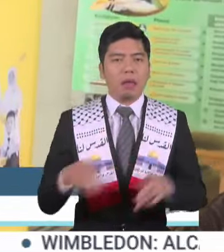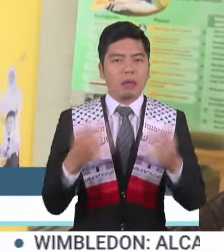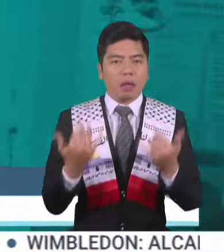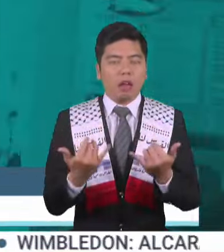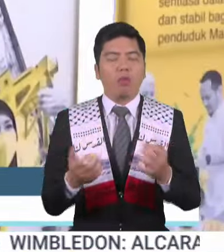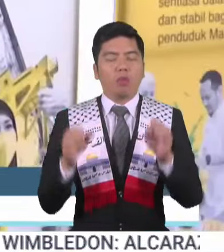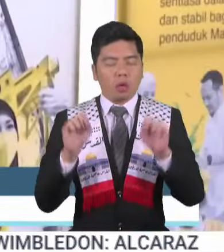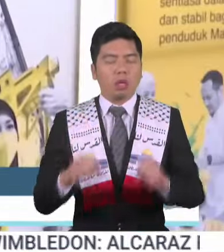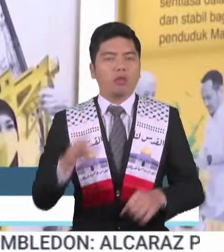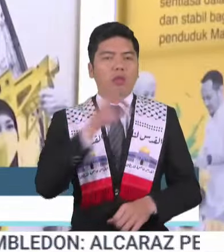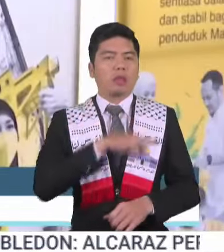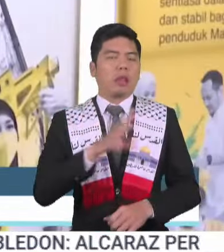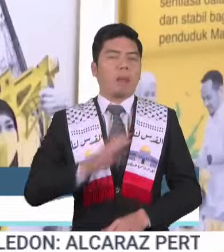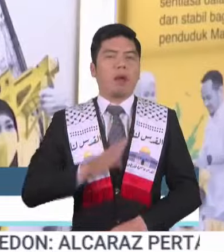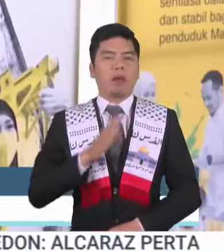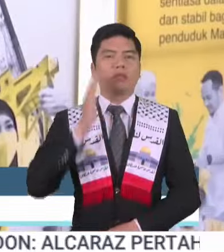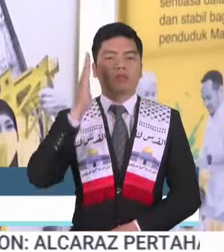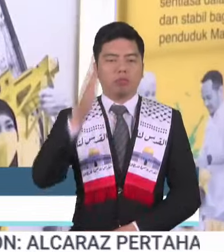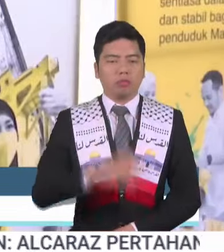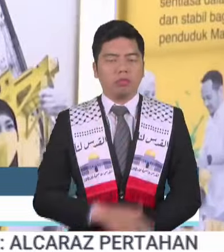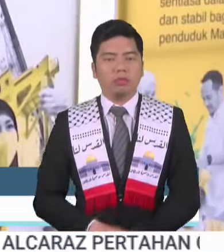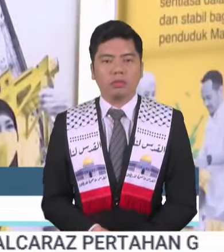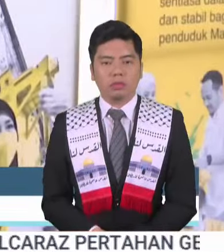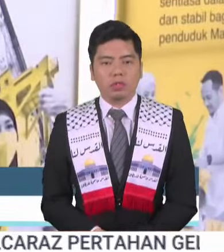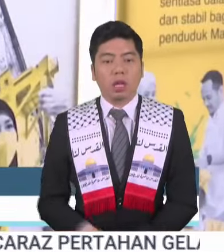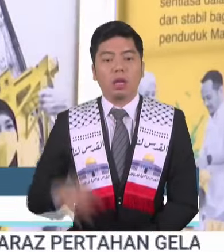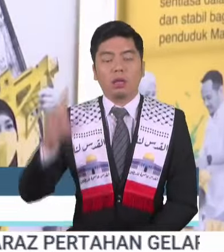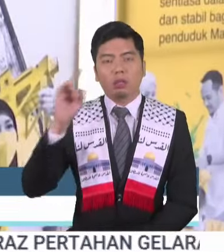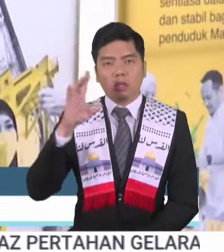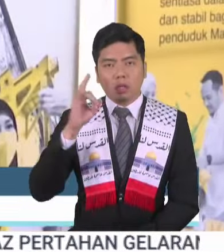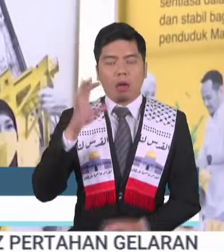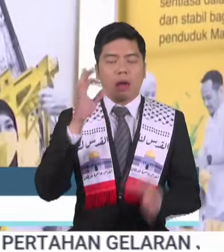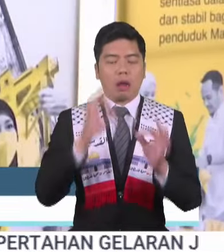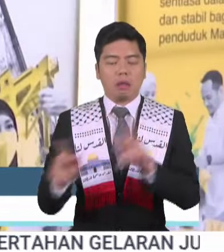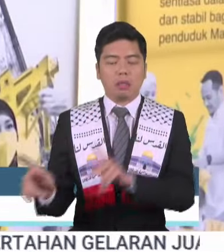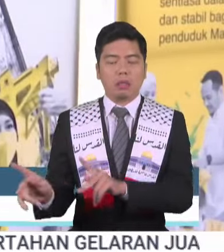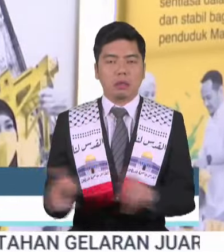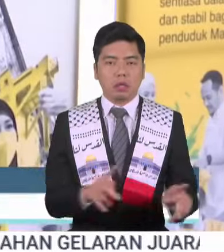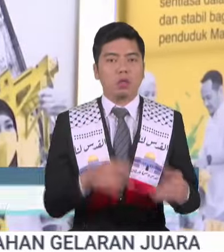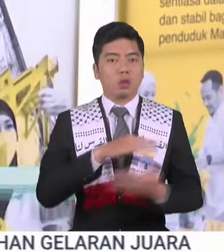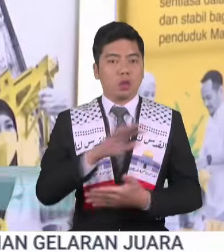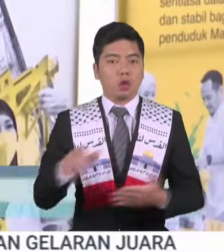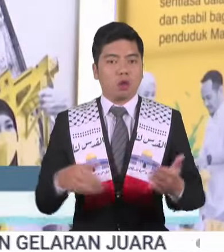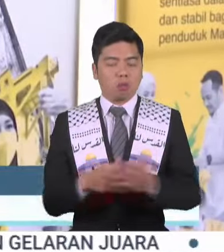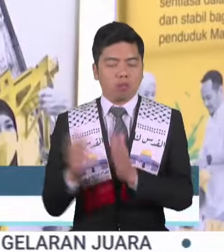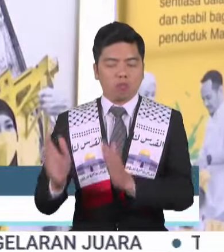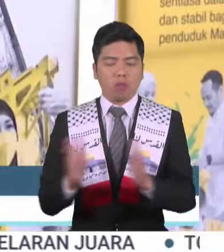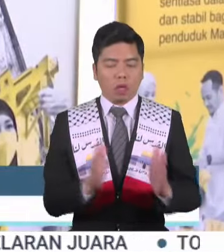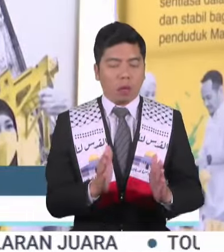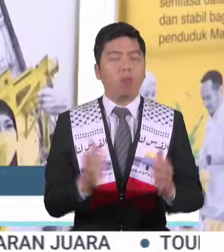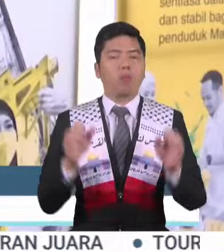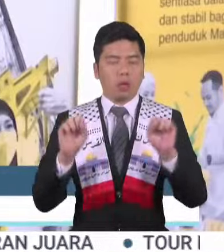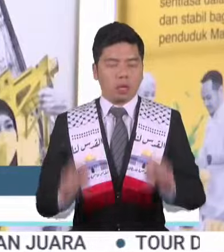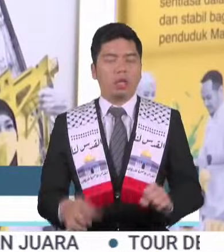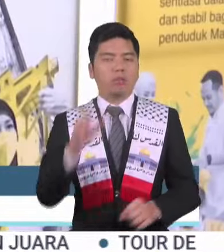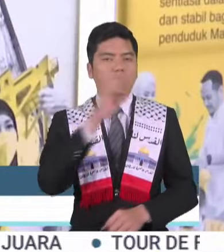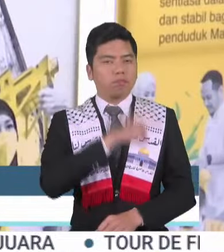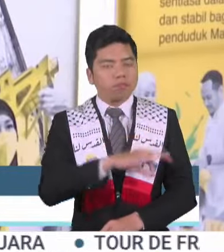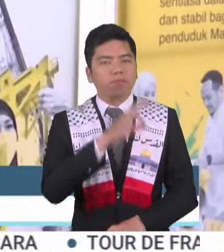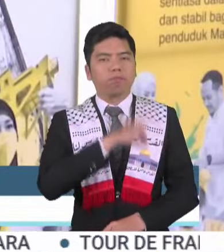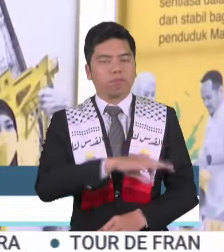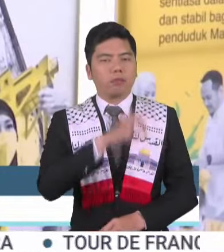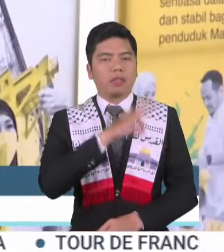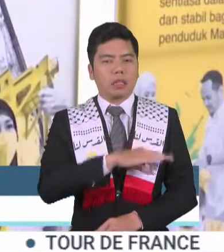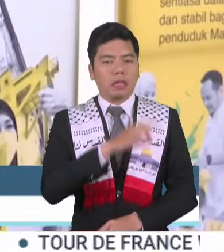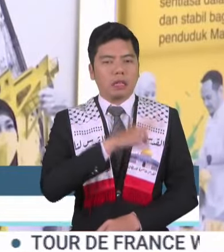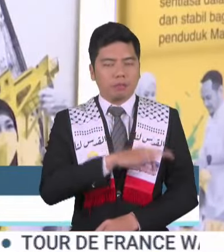membanggakan. Insya Allah kalau sistem kerja ladang ini teratur akan menambahkan hasil pendapatan